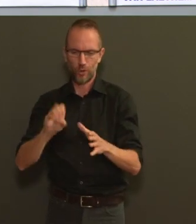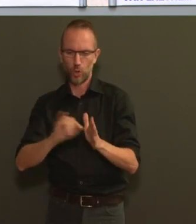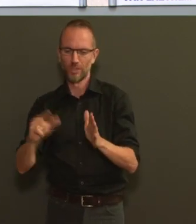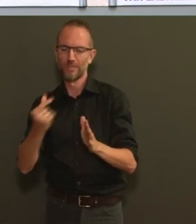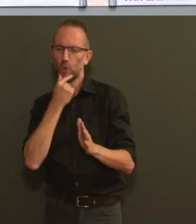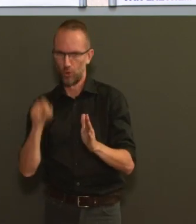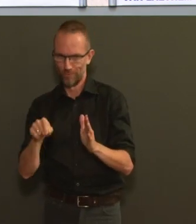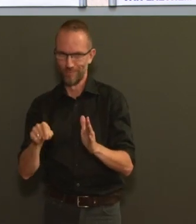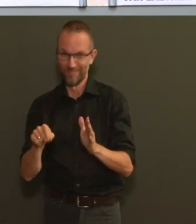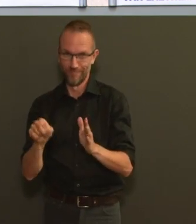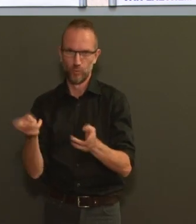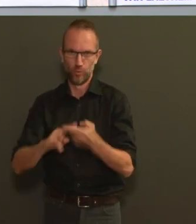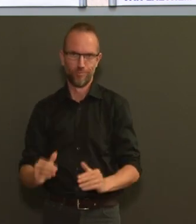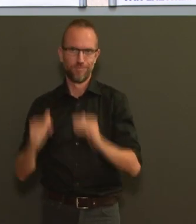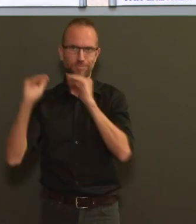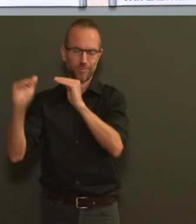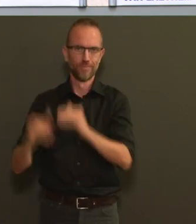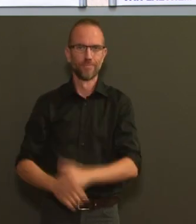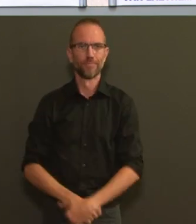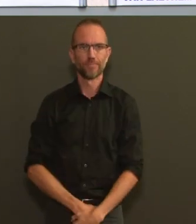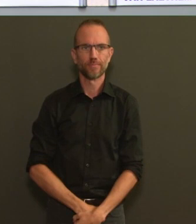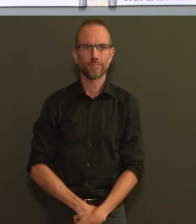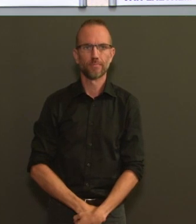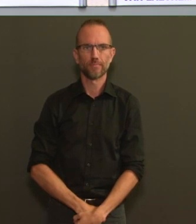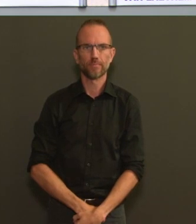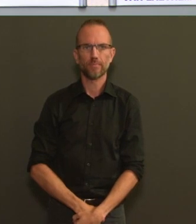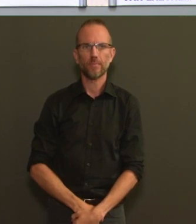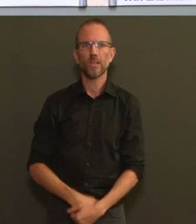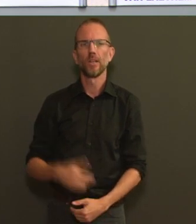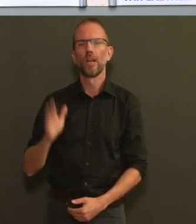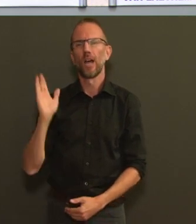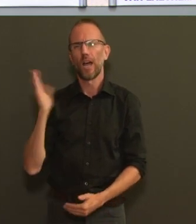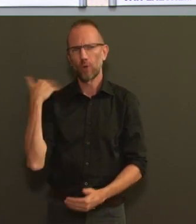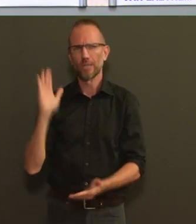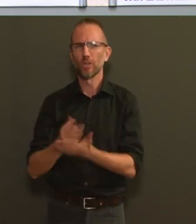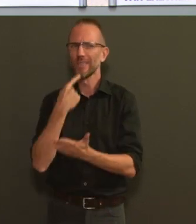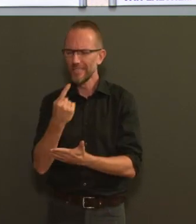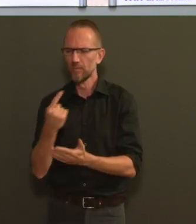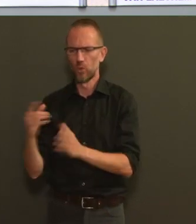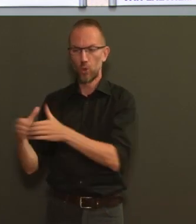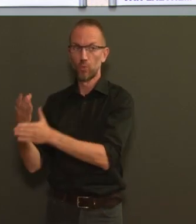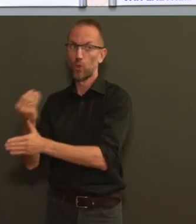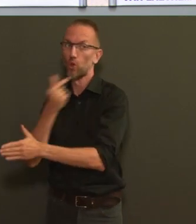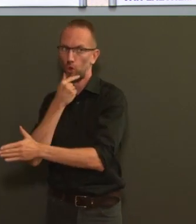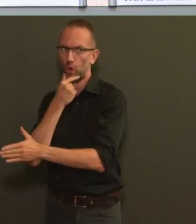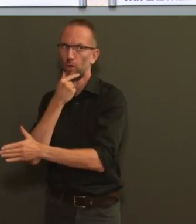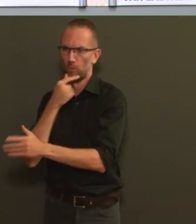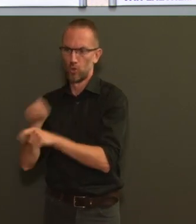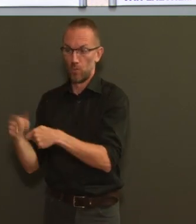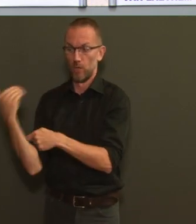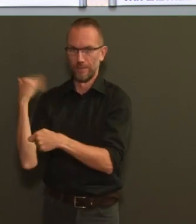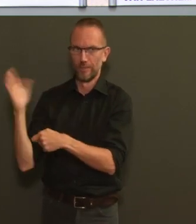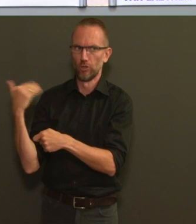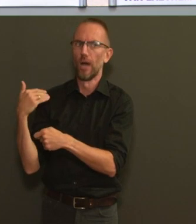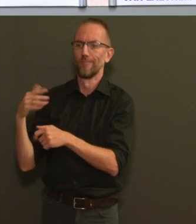On avait déjà attiré l'attention sur le fait que les plus de 90 ans étaient infectés plus fréquemment. La semaine passée, nous avions parlé